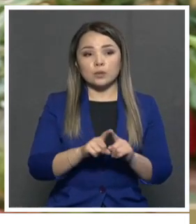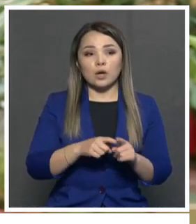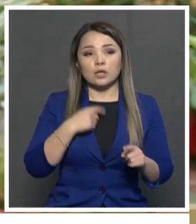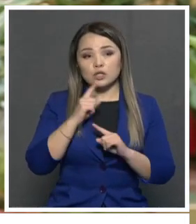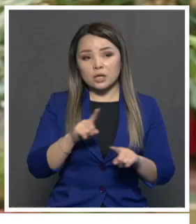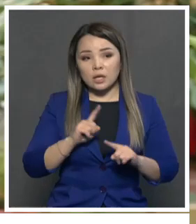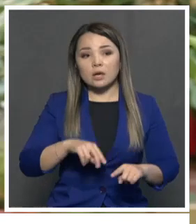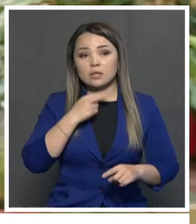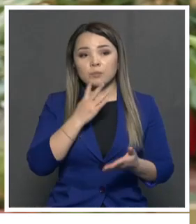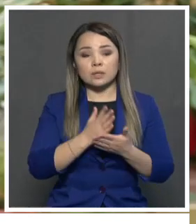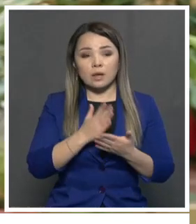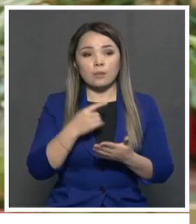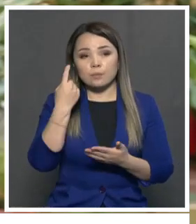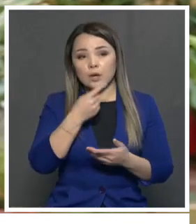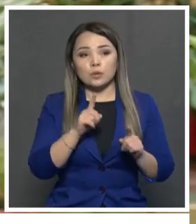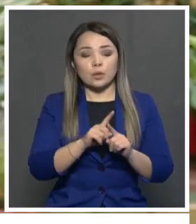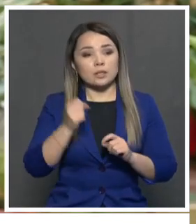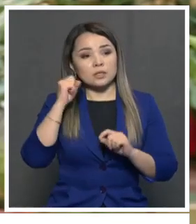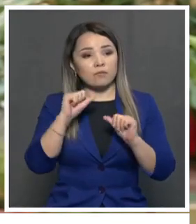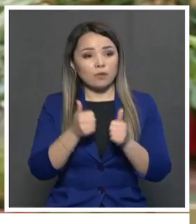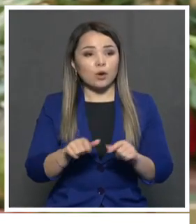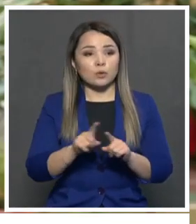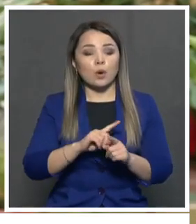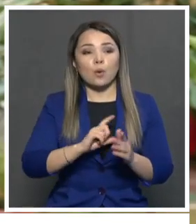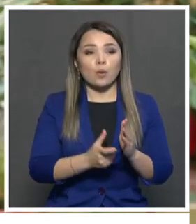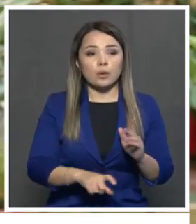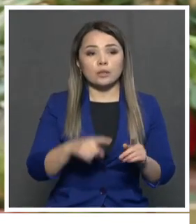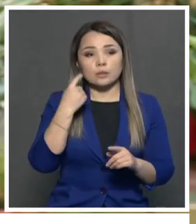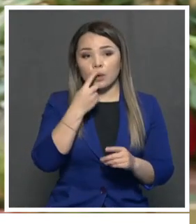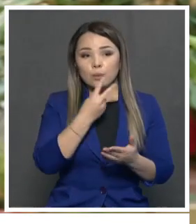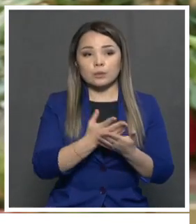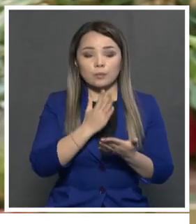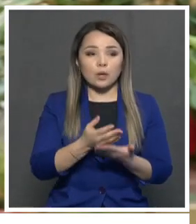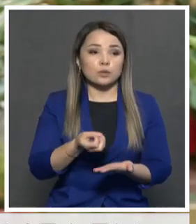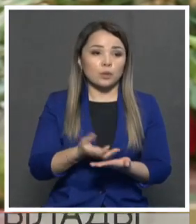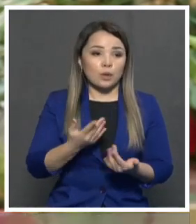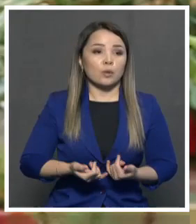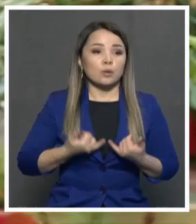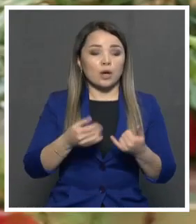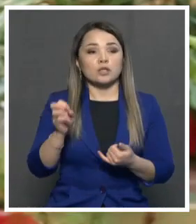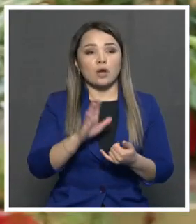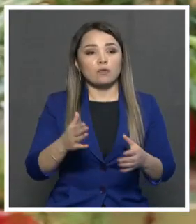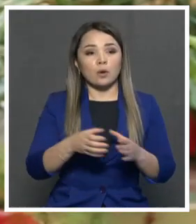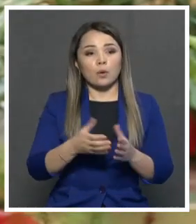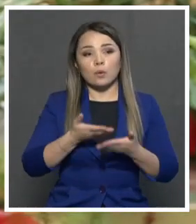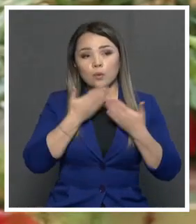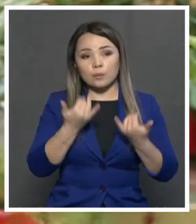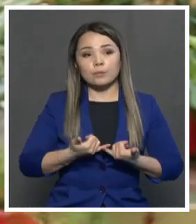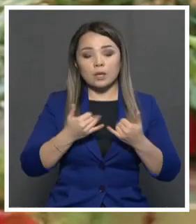берген. Метафора, бейнелі сөздер мен символдар өлеңдерінде көрініс тапқан. Осы құнды дүниені Евразия кеңістігіндегі